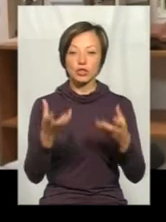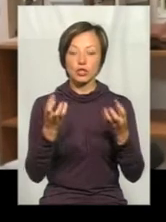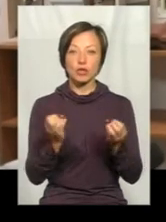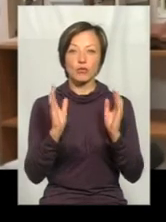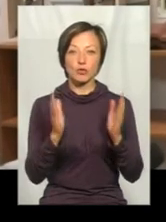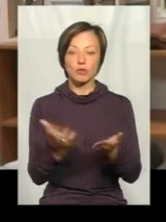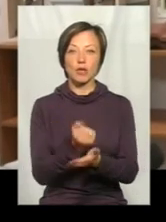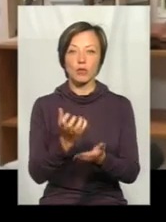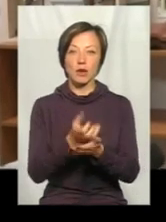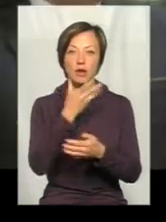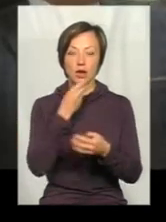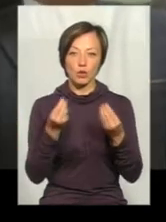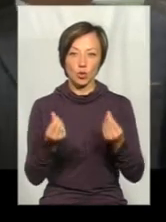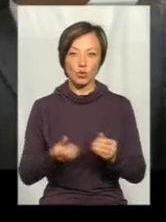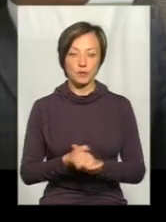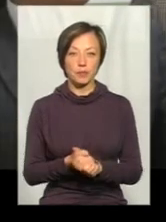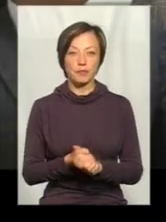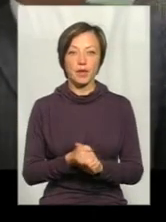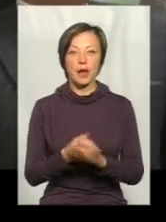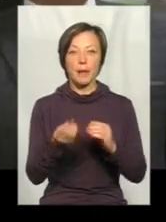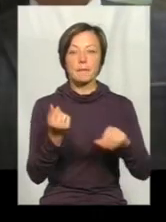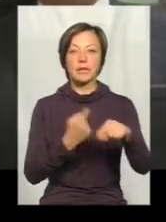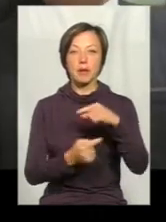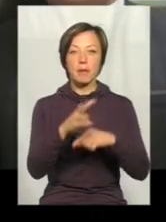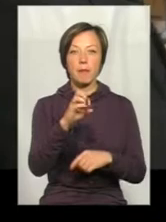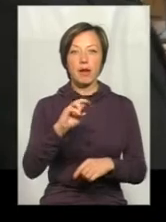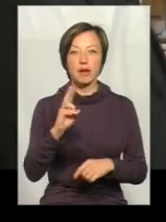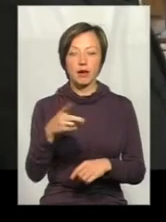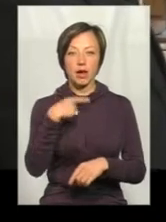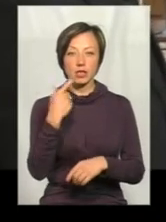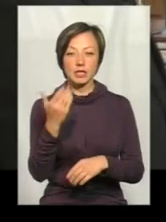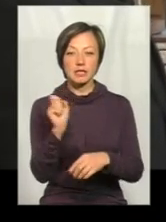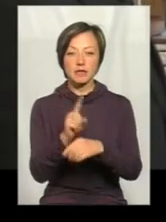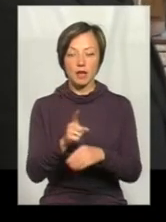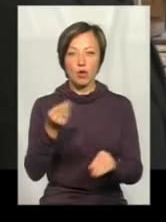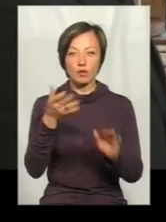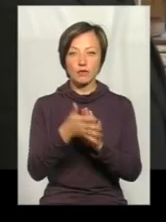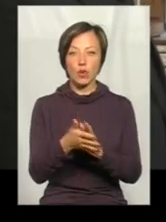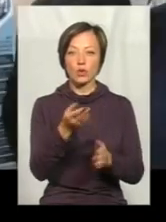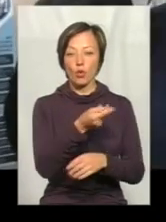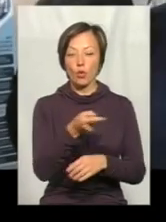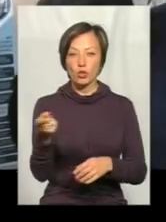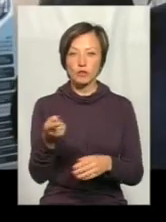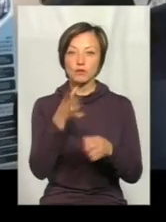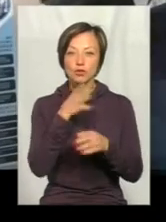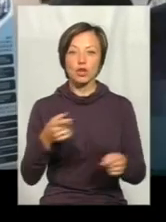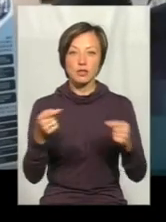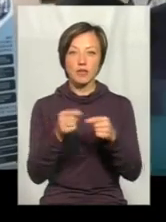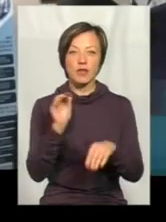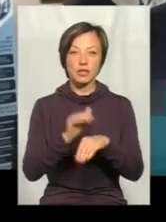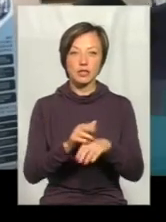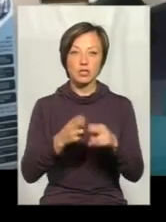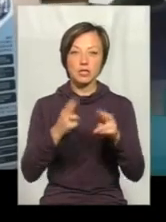будемо заробляти гарні гроші. Підприємець Сергій Мельник каже, їхнє завдання було освоїти кошти вчасно. Ми фактично